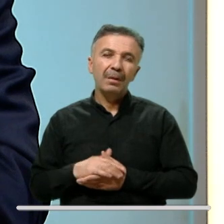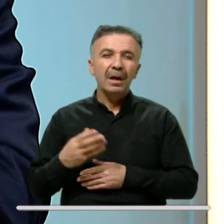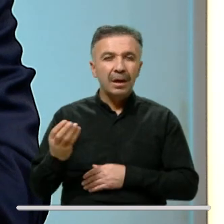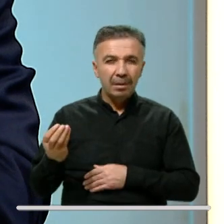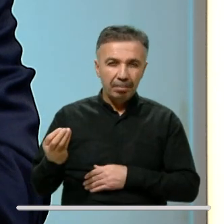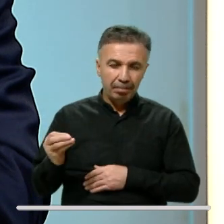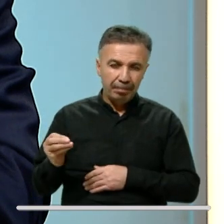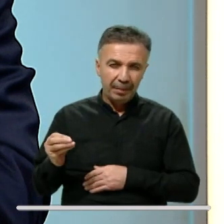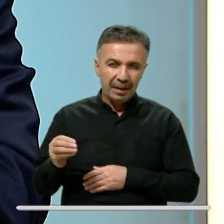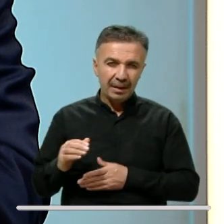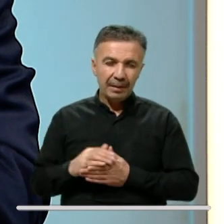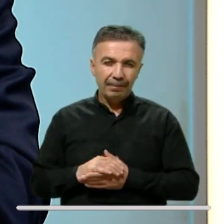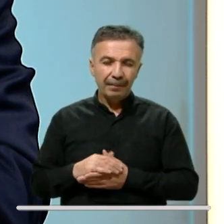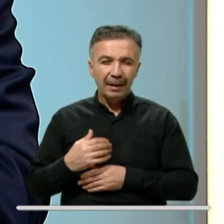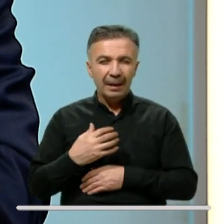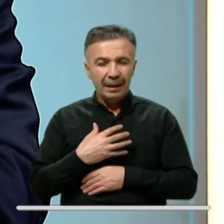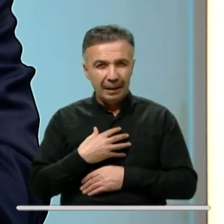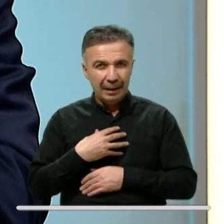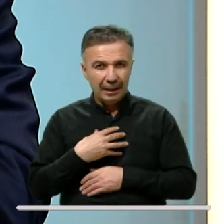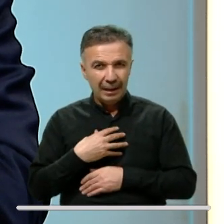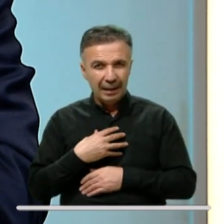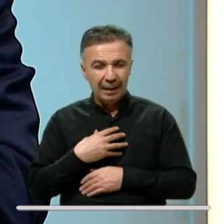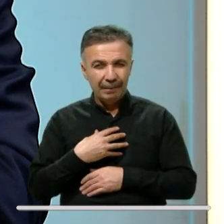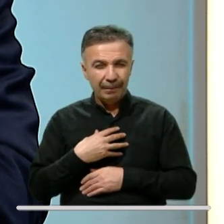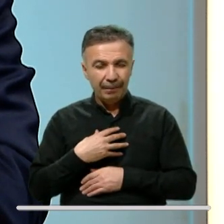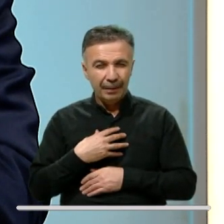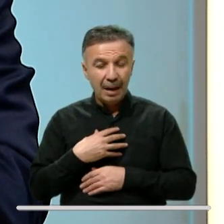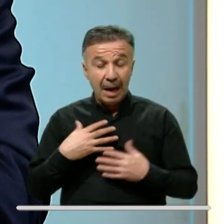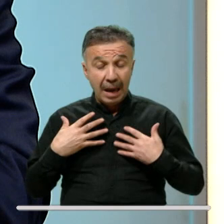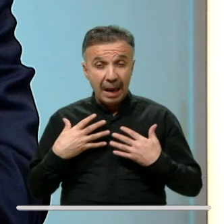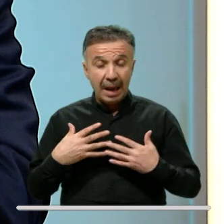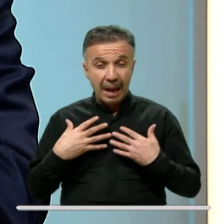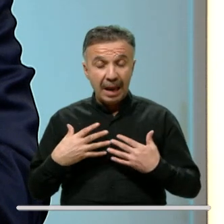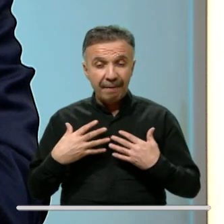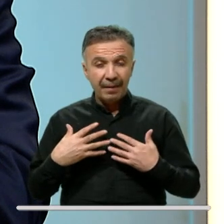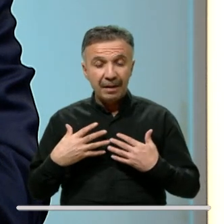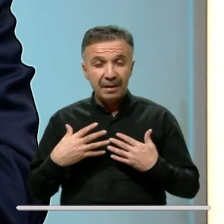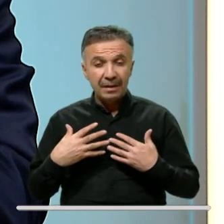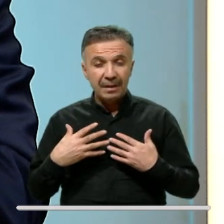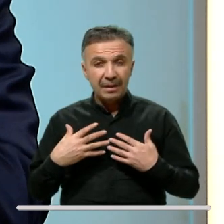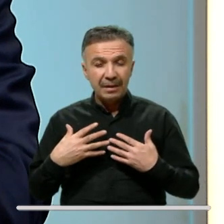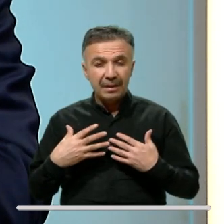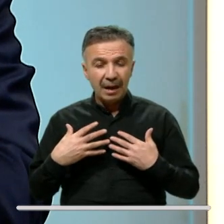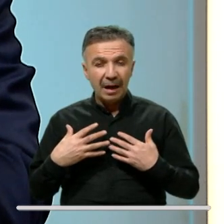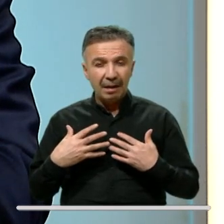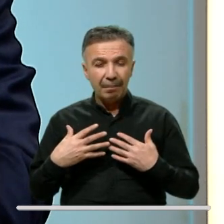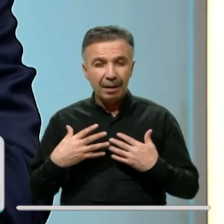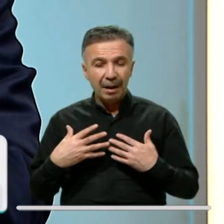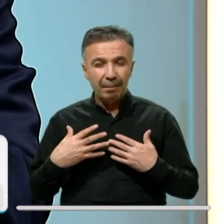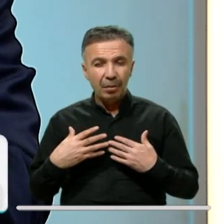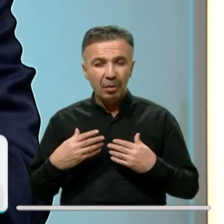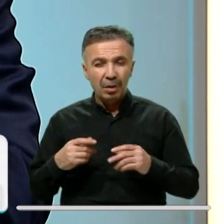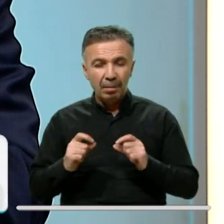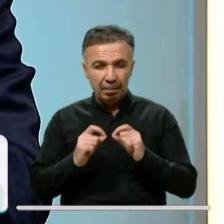bebek kendi kendine nefes alamayacak bir duruma gelmişse ya battaniyesidir